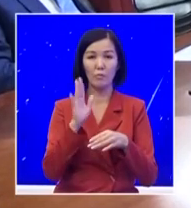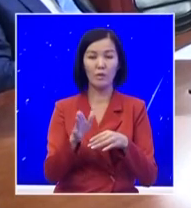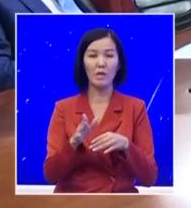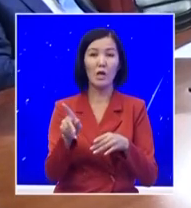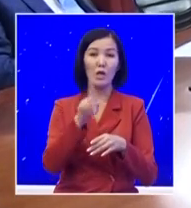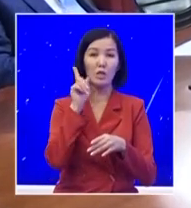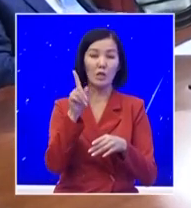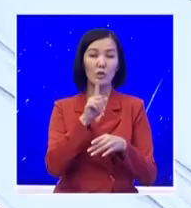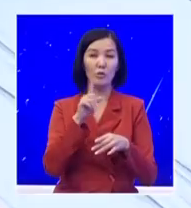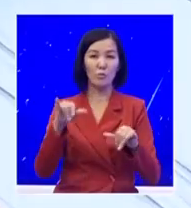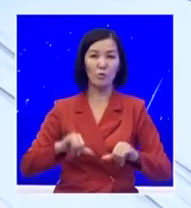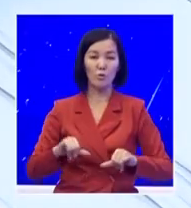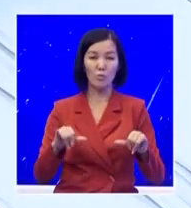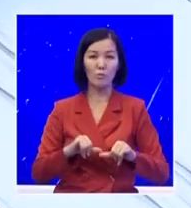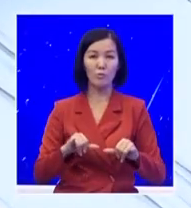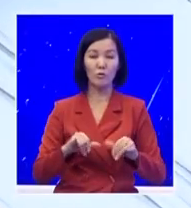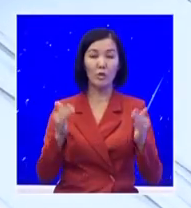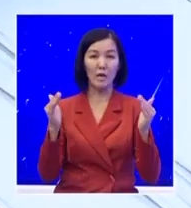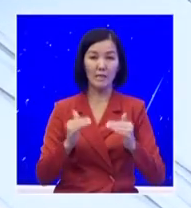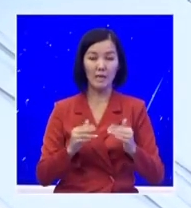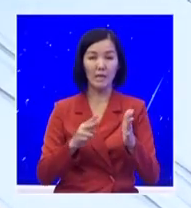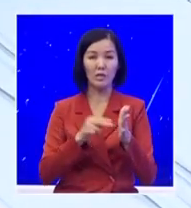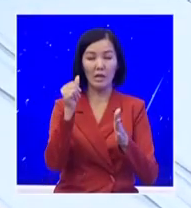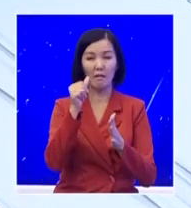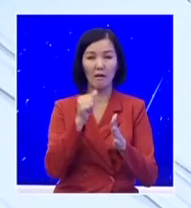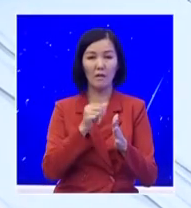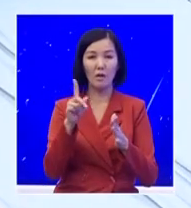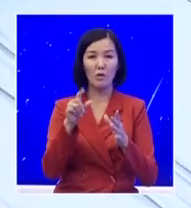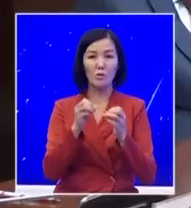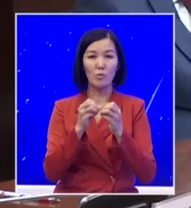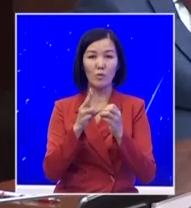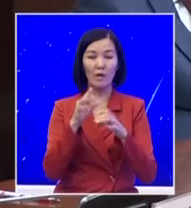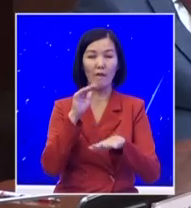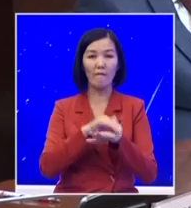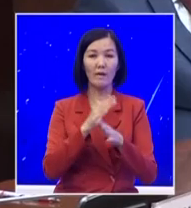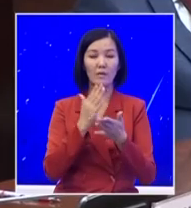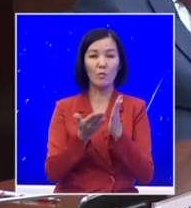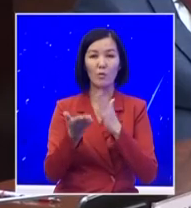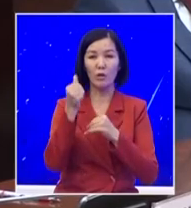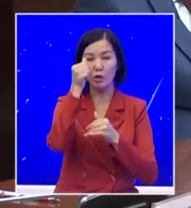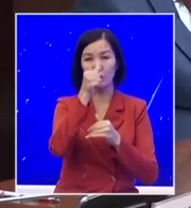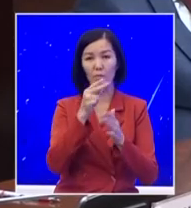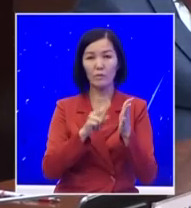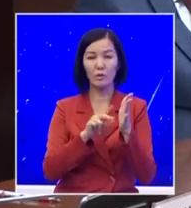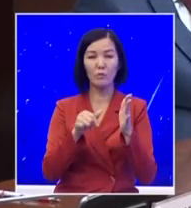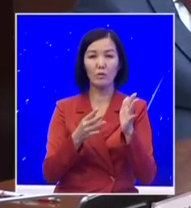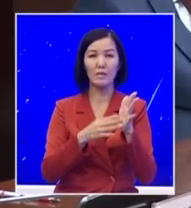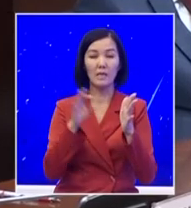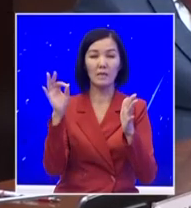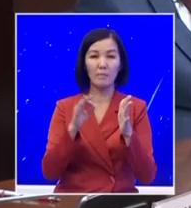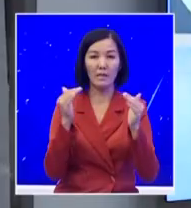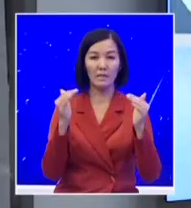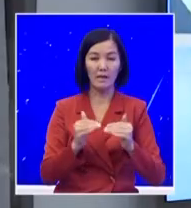Жасөспірімдер арасында құқық бұзушылық едәуір азайған. 7 айда 112 дерек тіркеліпті. Өткен жылмен салыстырғанда 7,8%